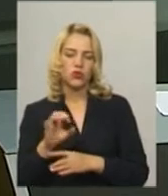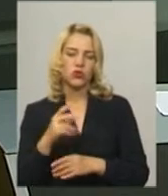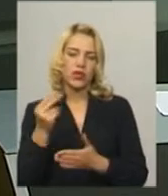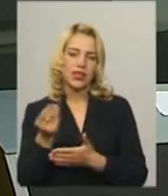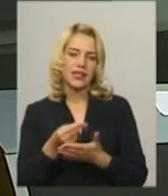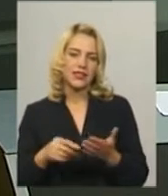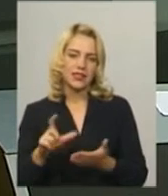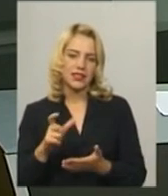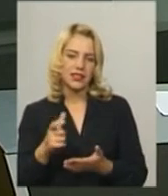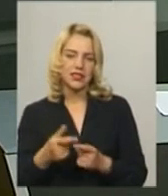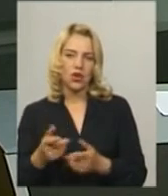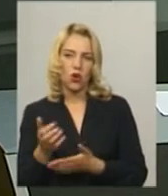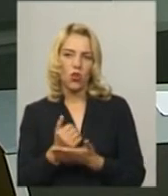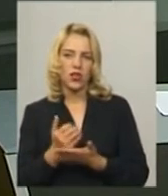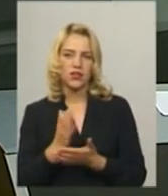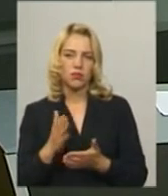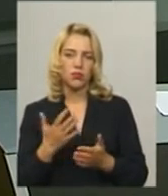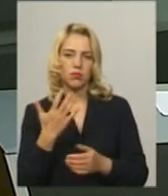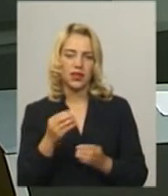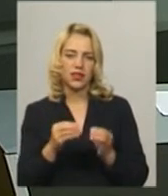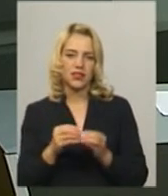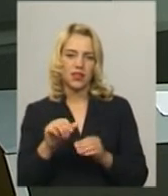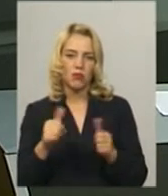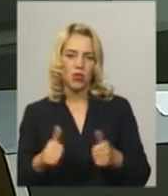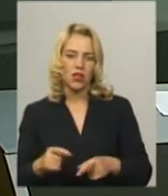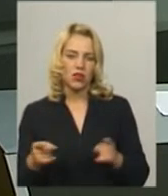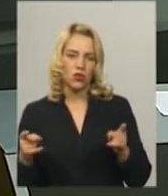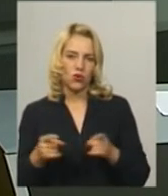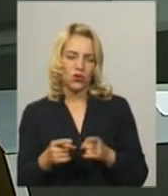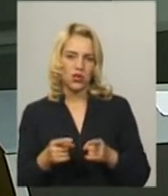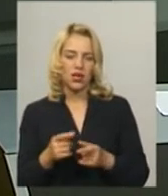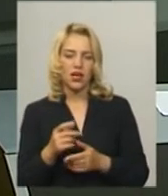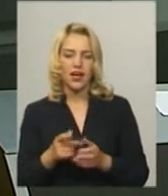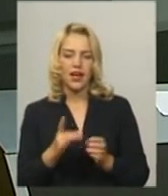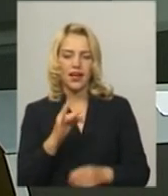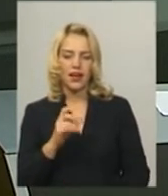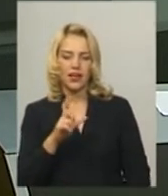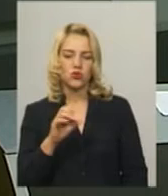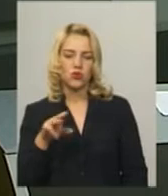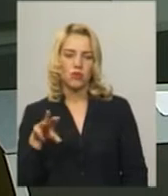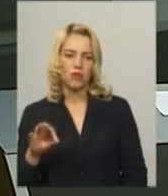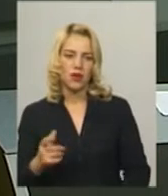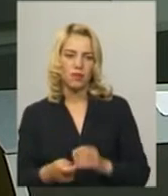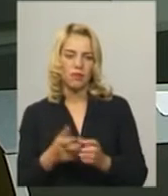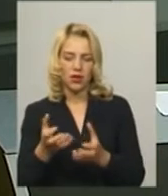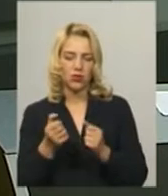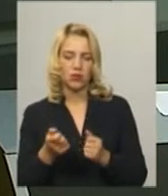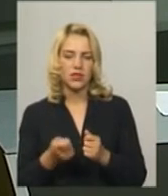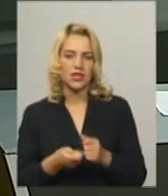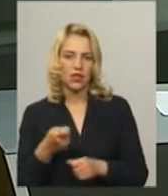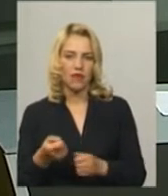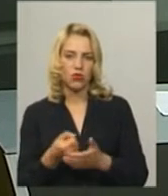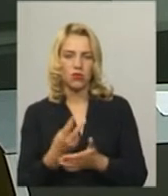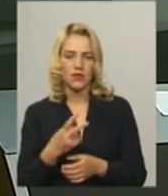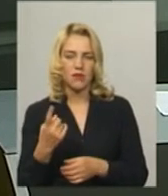може складатись із 5 до 10 моделей, та коротке резюме. Прийом заявок триватиме до 21 липня. Нагадаю,